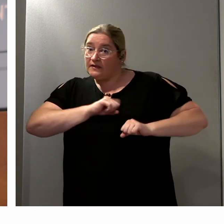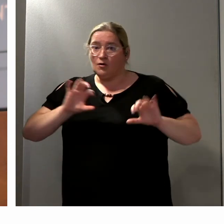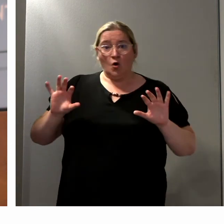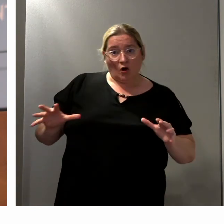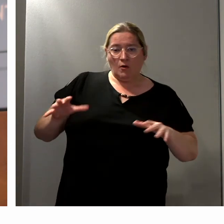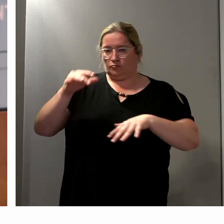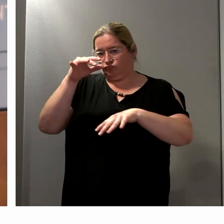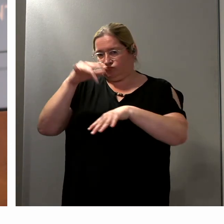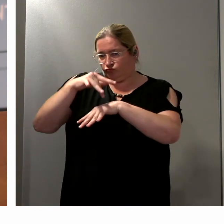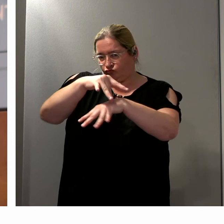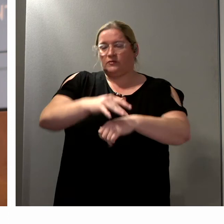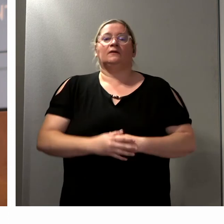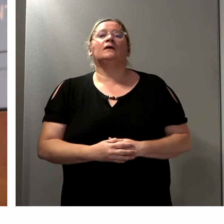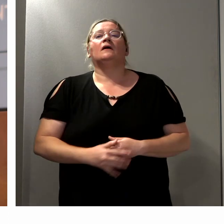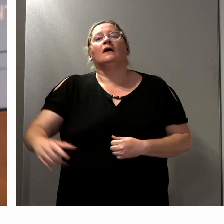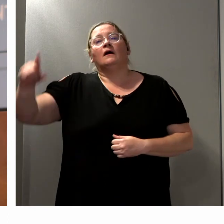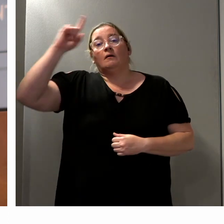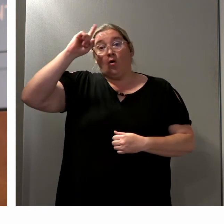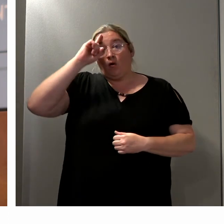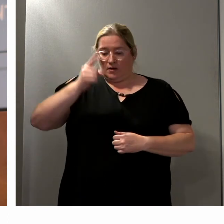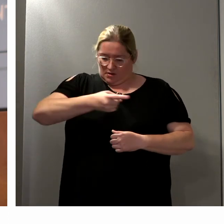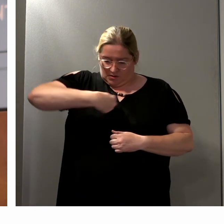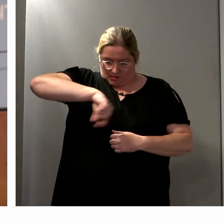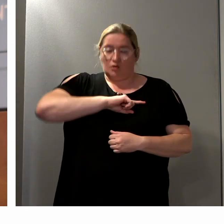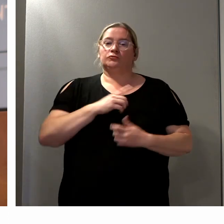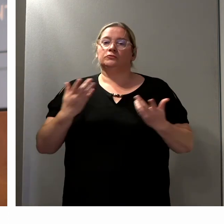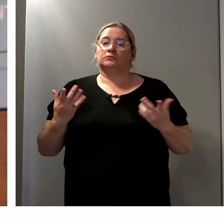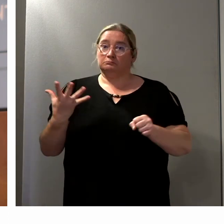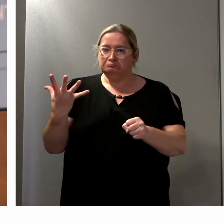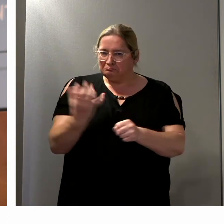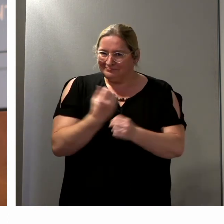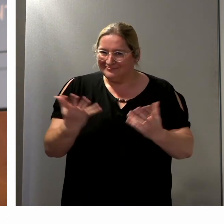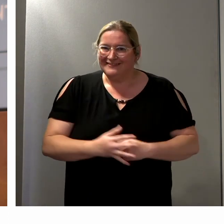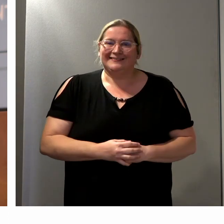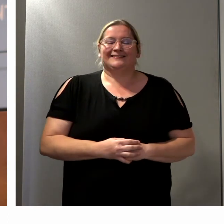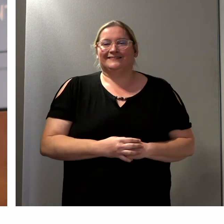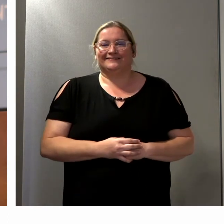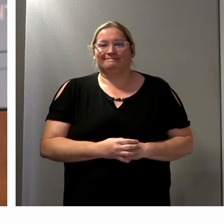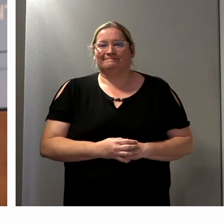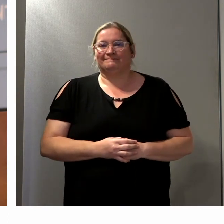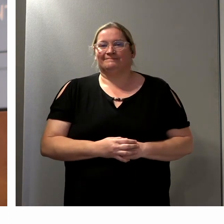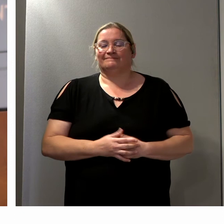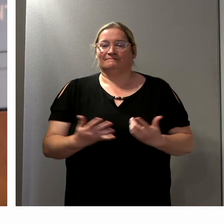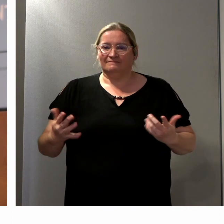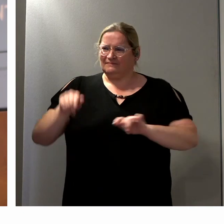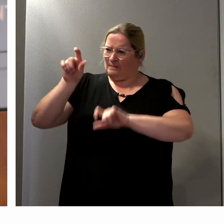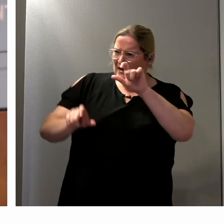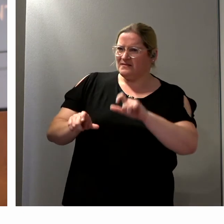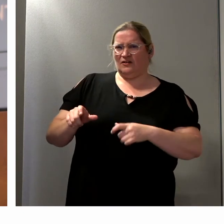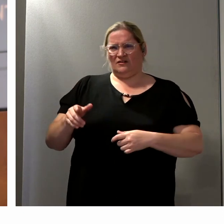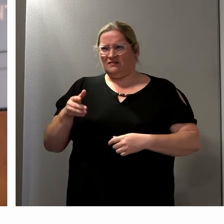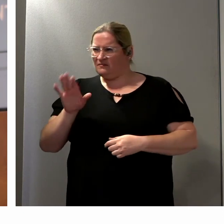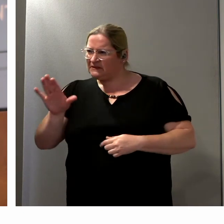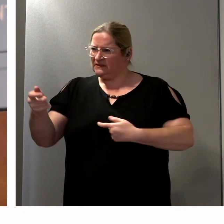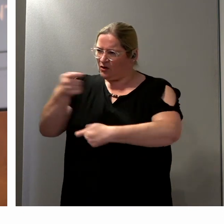expérimentation, puisqu'on a aussi cette capacité, c'est d'arriver à mobiliser des acteurs